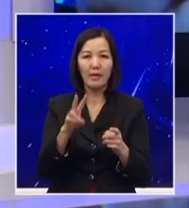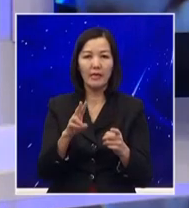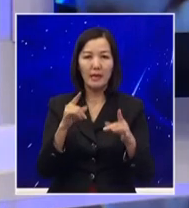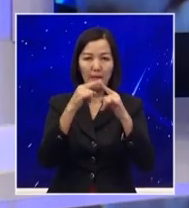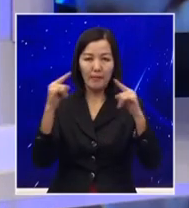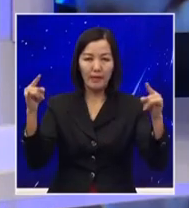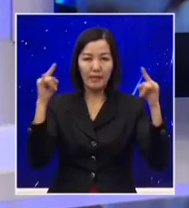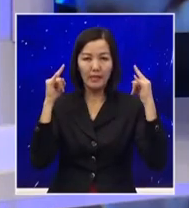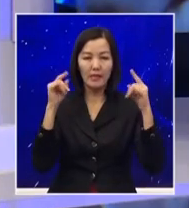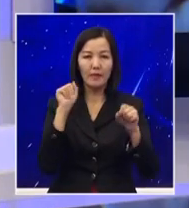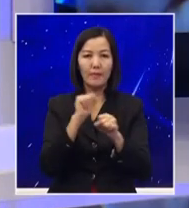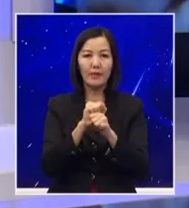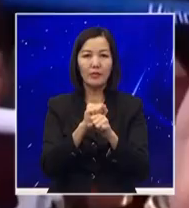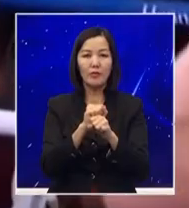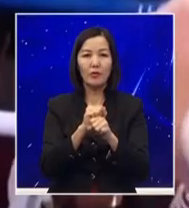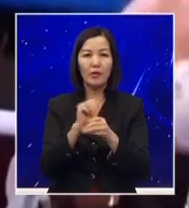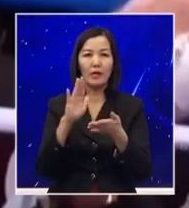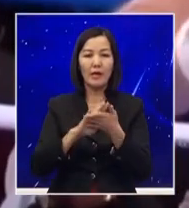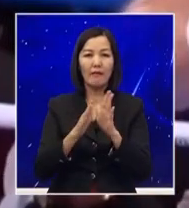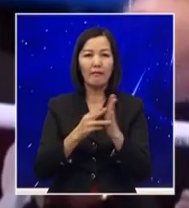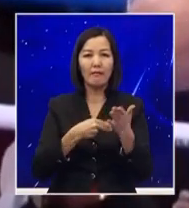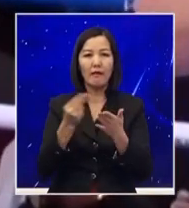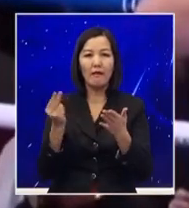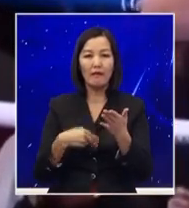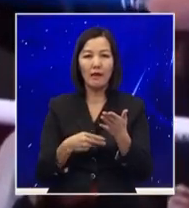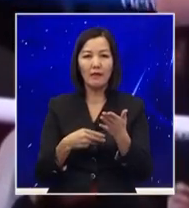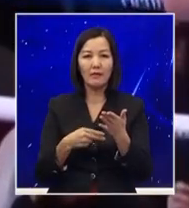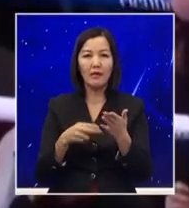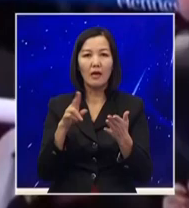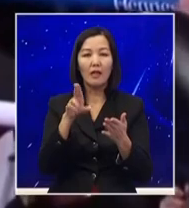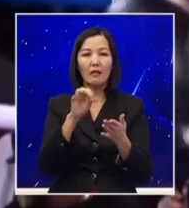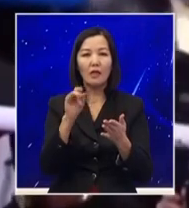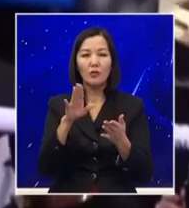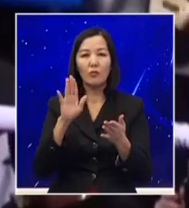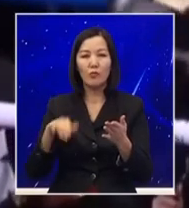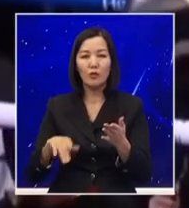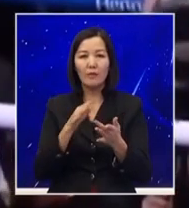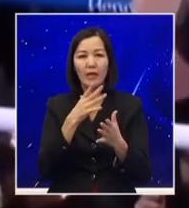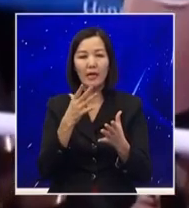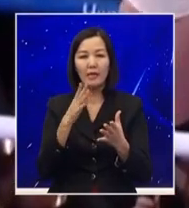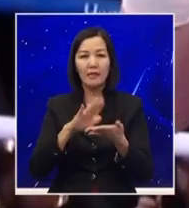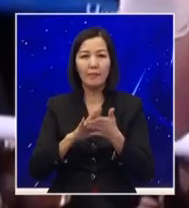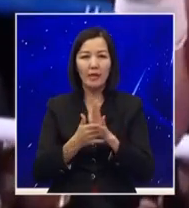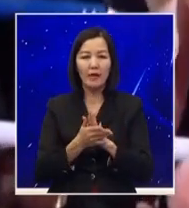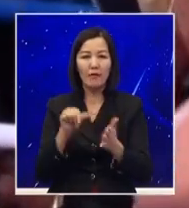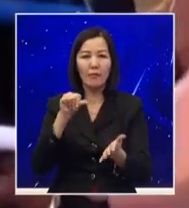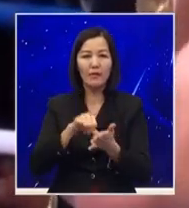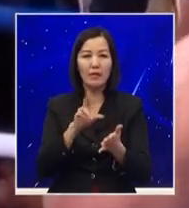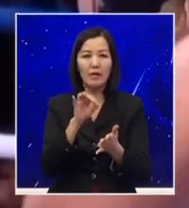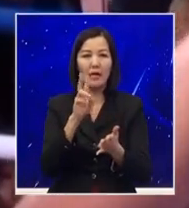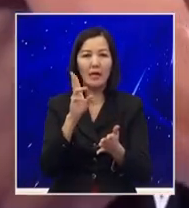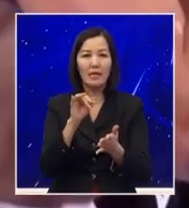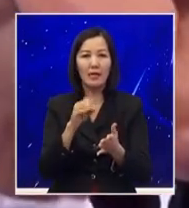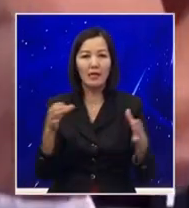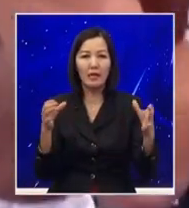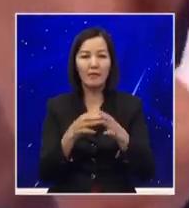Мексиканец расторг контракт с Golden Boy Promotion и DAZN. После многодневных переговоров представители Канело и